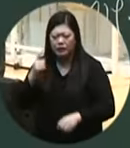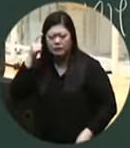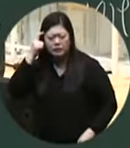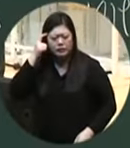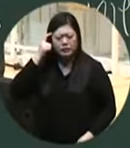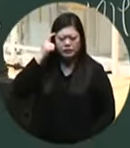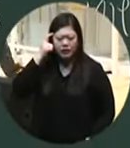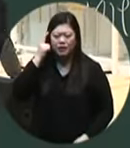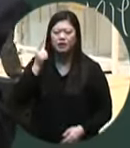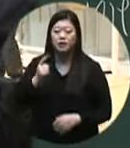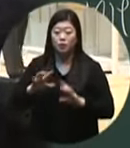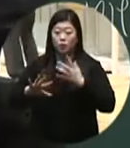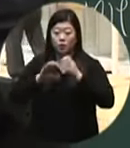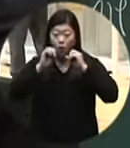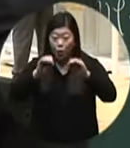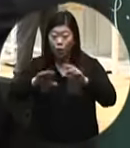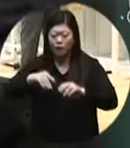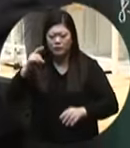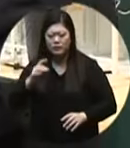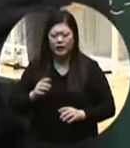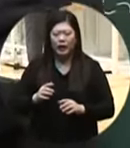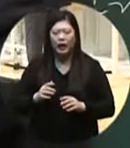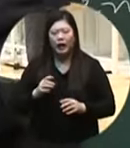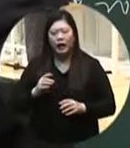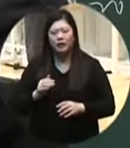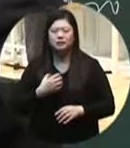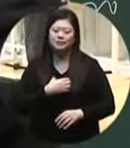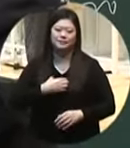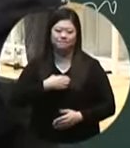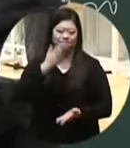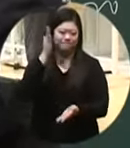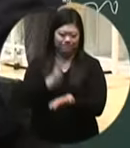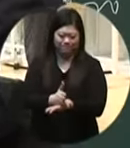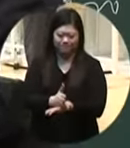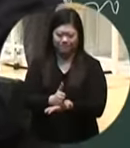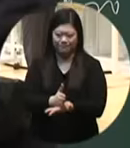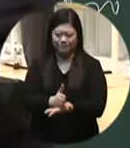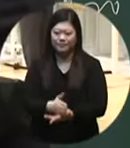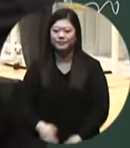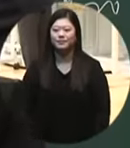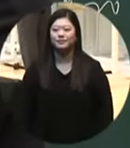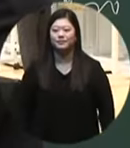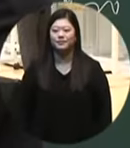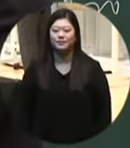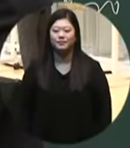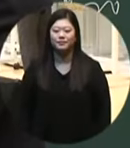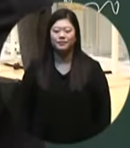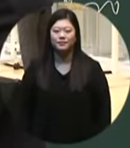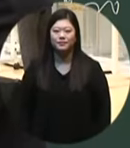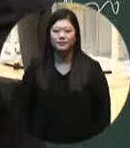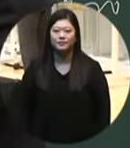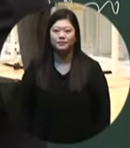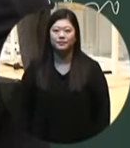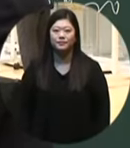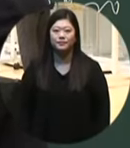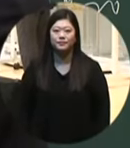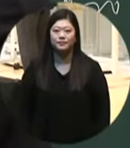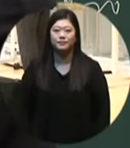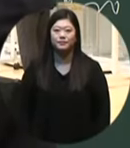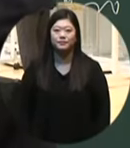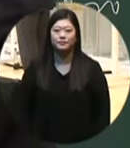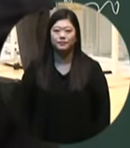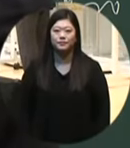사람들 싫어합니다. 딱 이거 하세요. Missionaries, don't worry and don't use your humanism because if you do, nobody really likes that. Just remember this. 야,